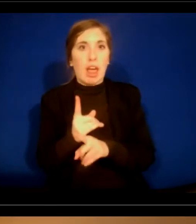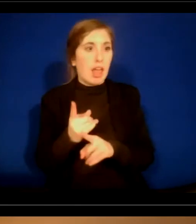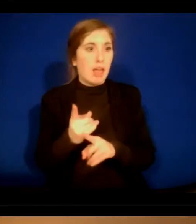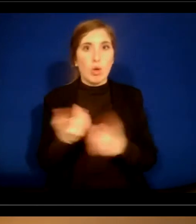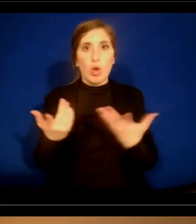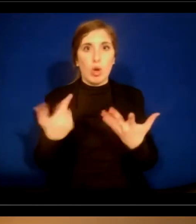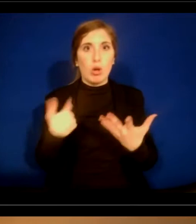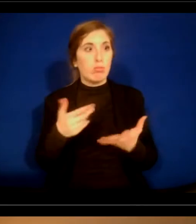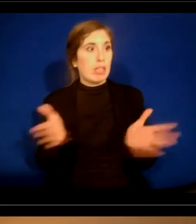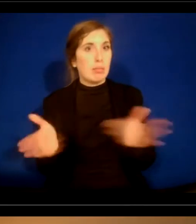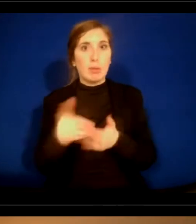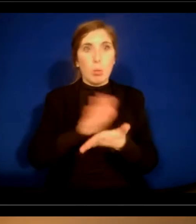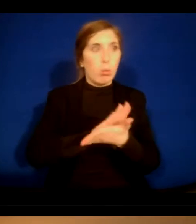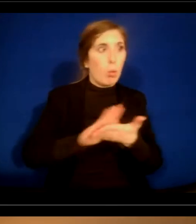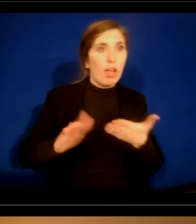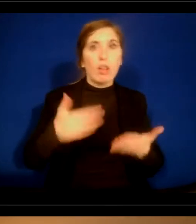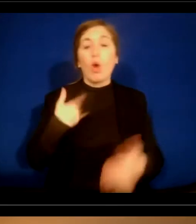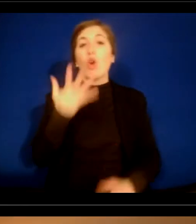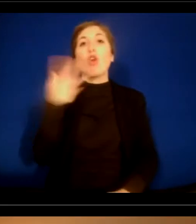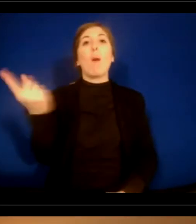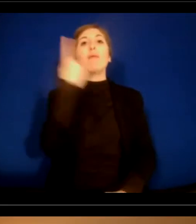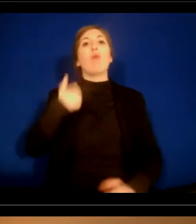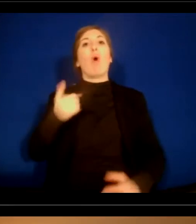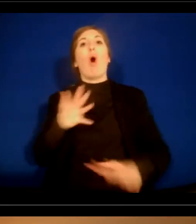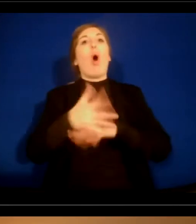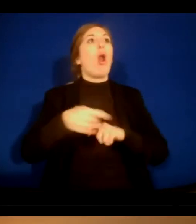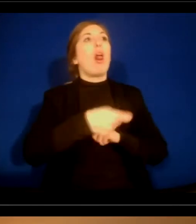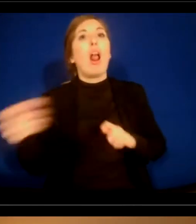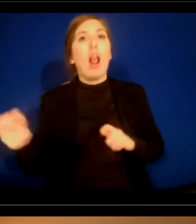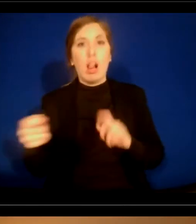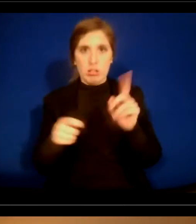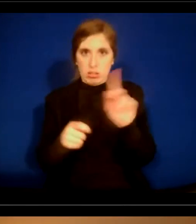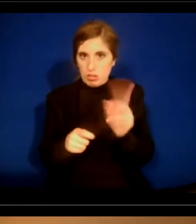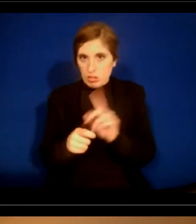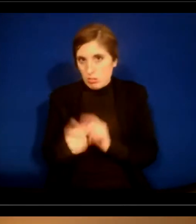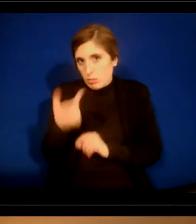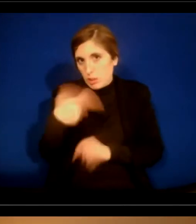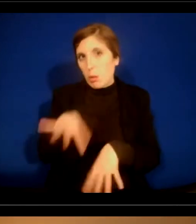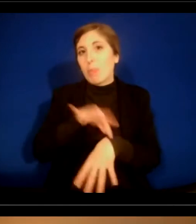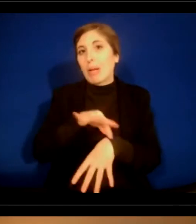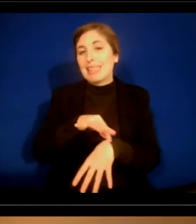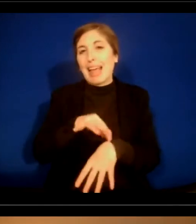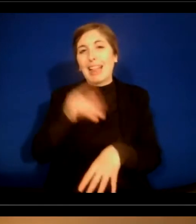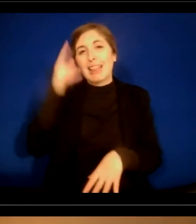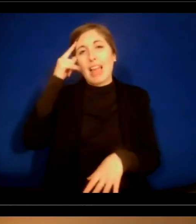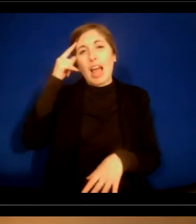io, perché il paziente oncologico è un paziente estremamente fragile,